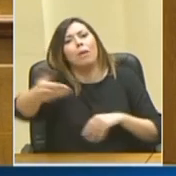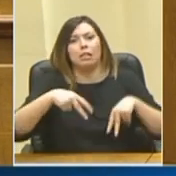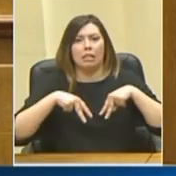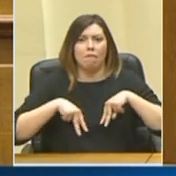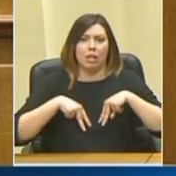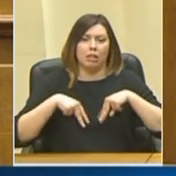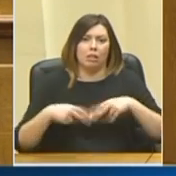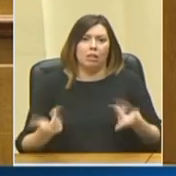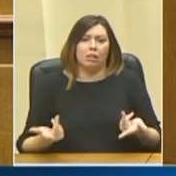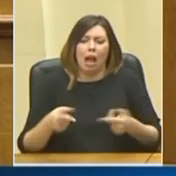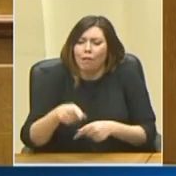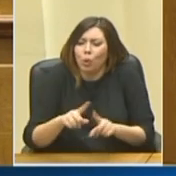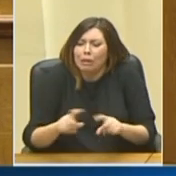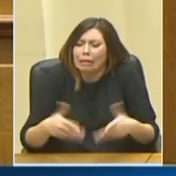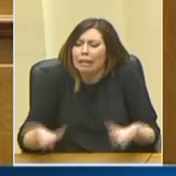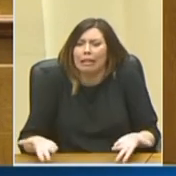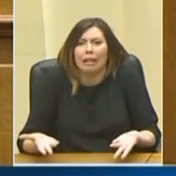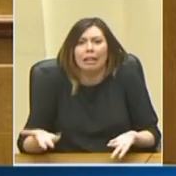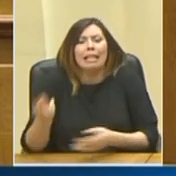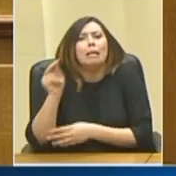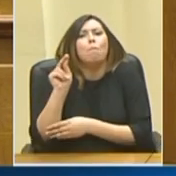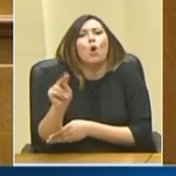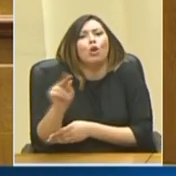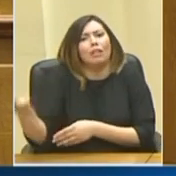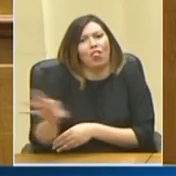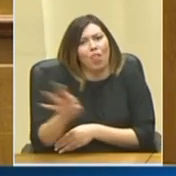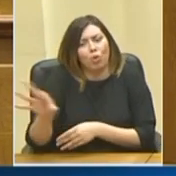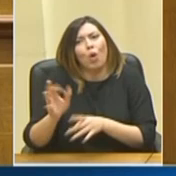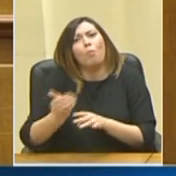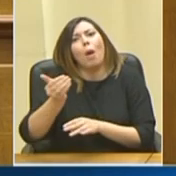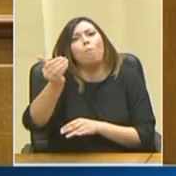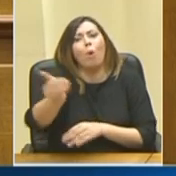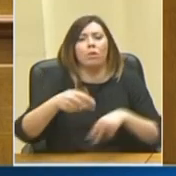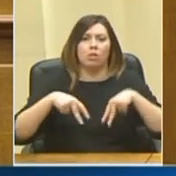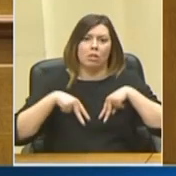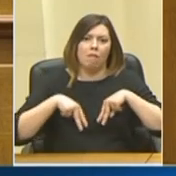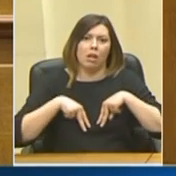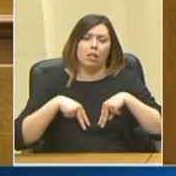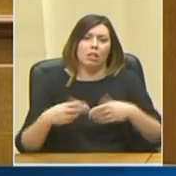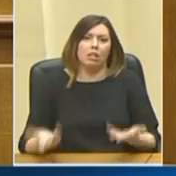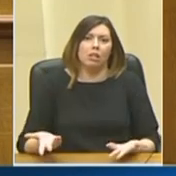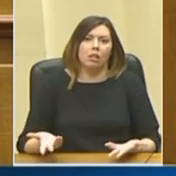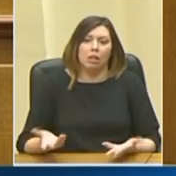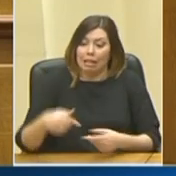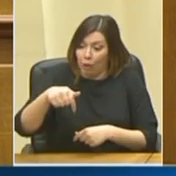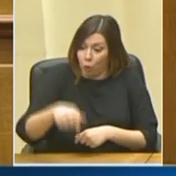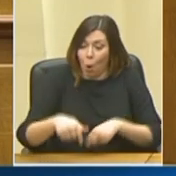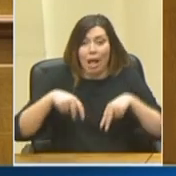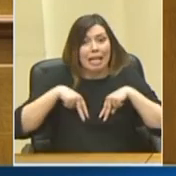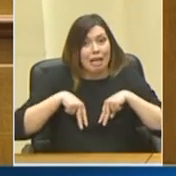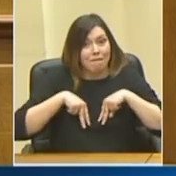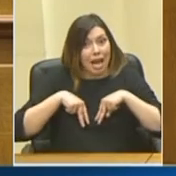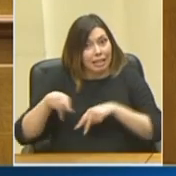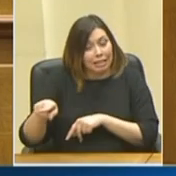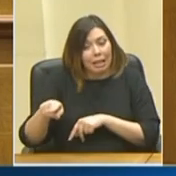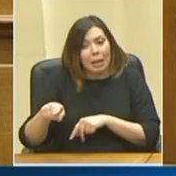τώρα? Υποσχέσεις διορισμών από τις επόμενες κυβερνήσεις και με δεδομένο ότι η παρούσα κυβέρνηση μάλλον